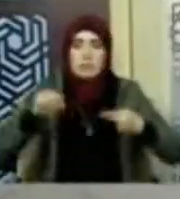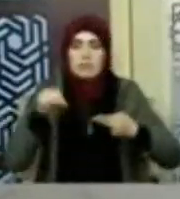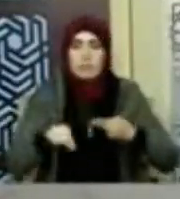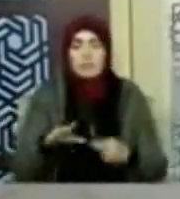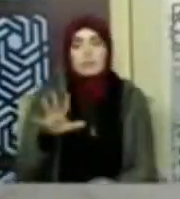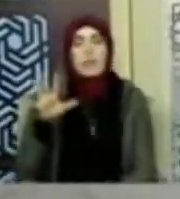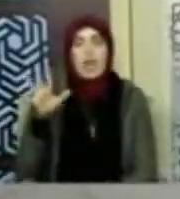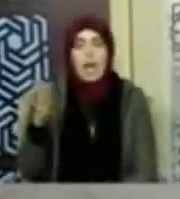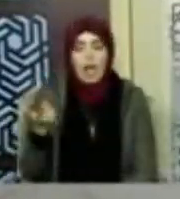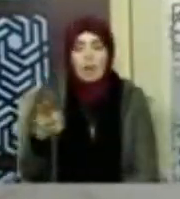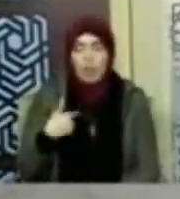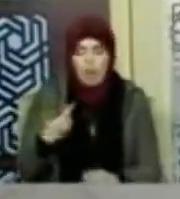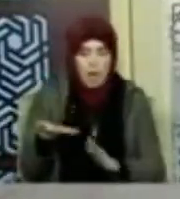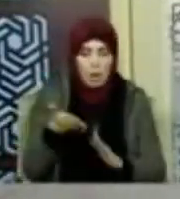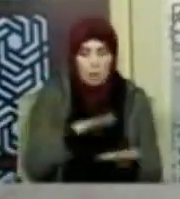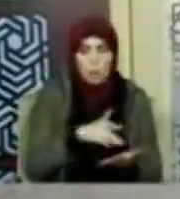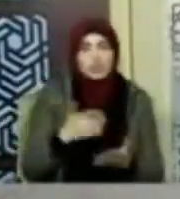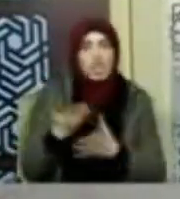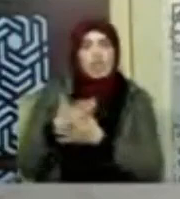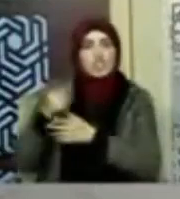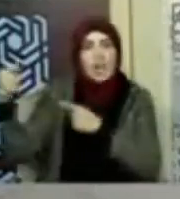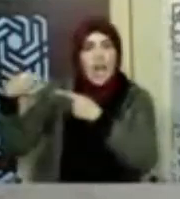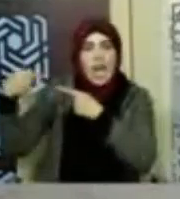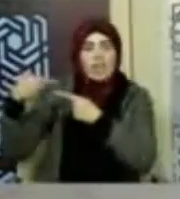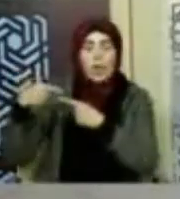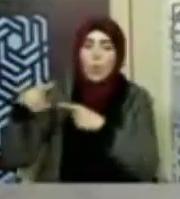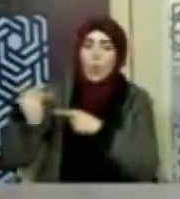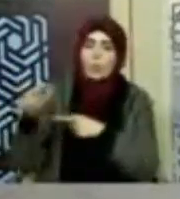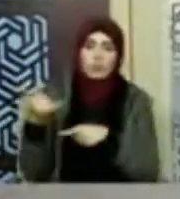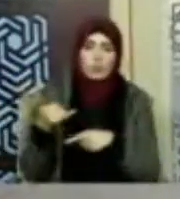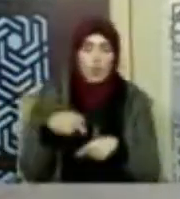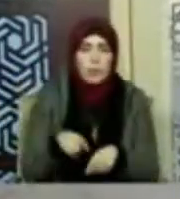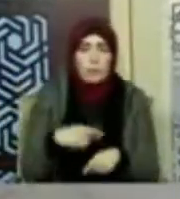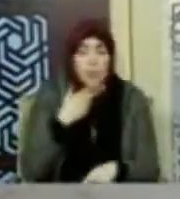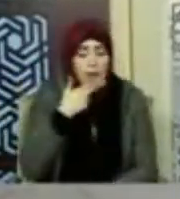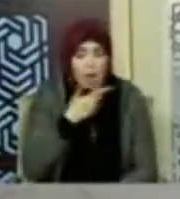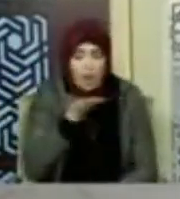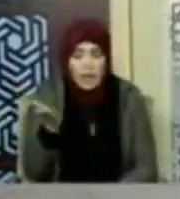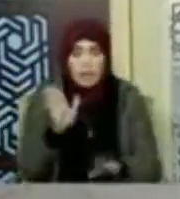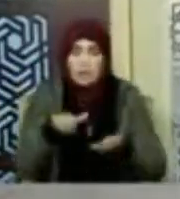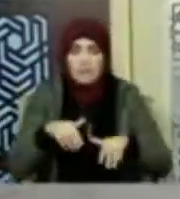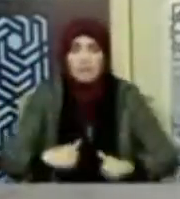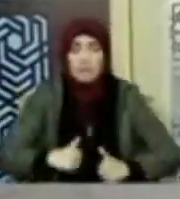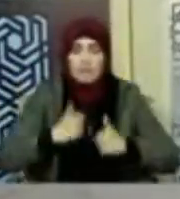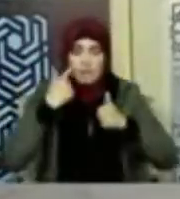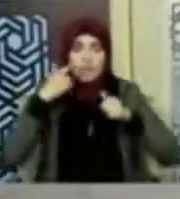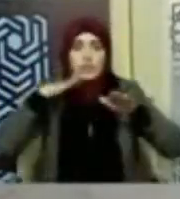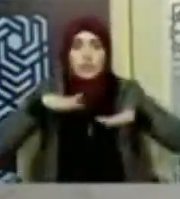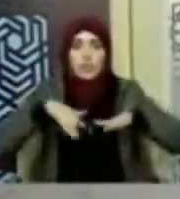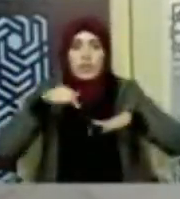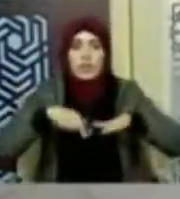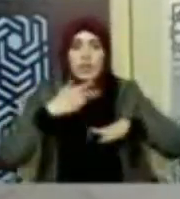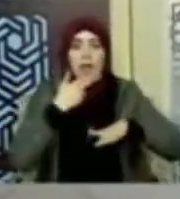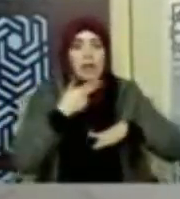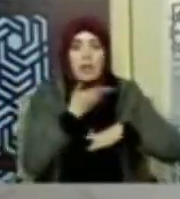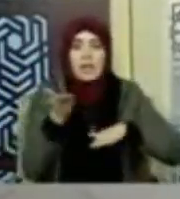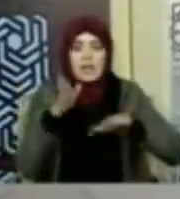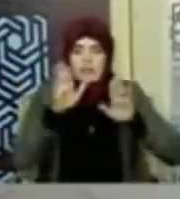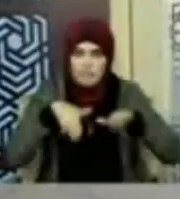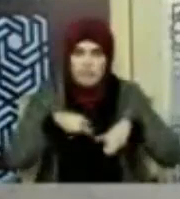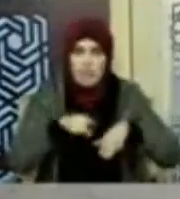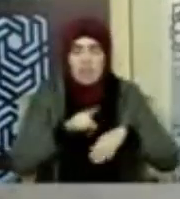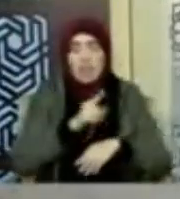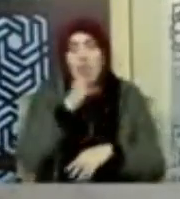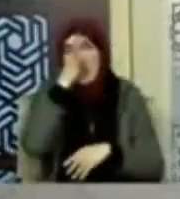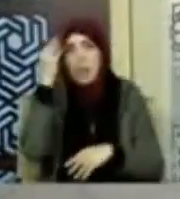العدا. ولا خير في الدنيا، ولا خير في الدنيا إذا لم يكن بها